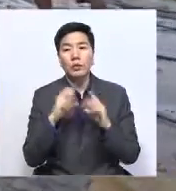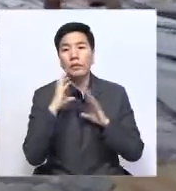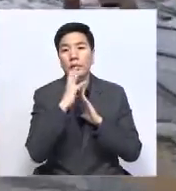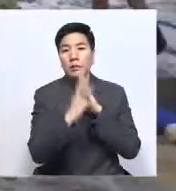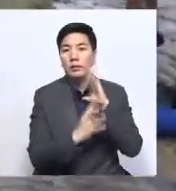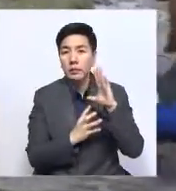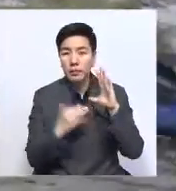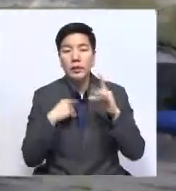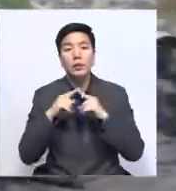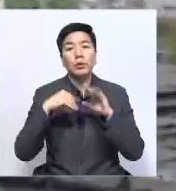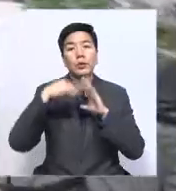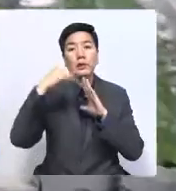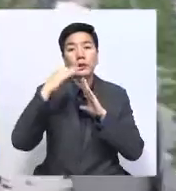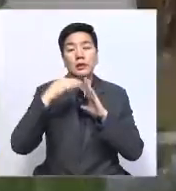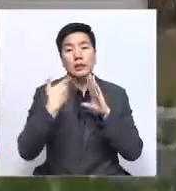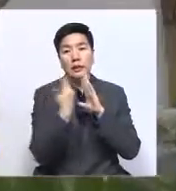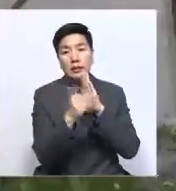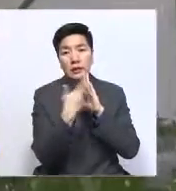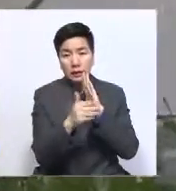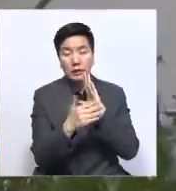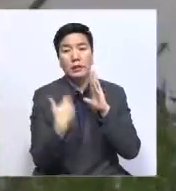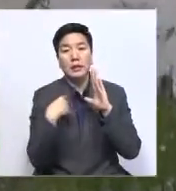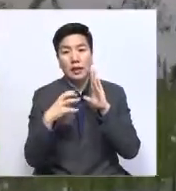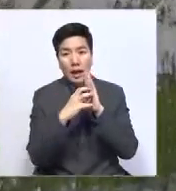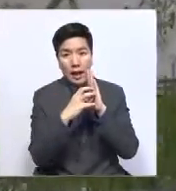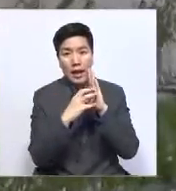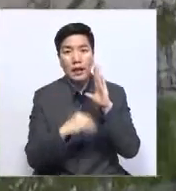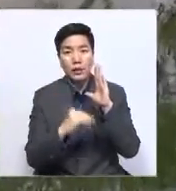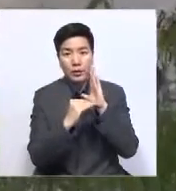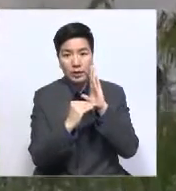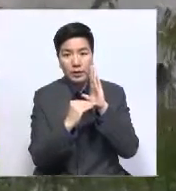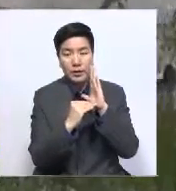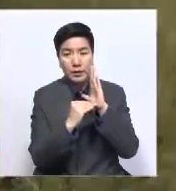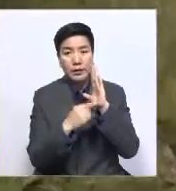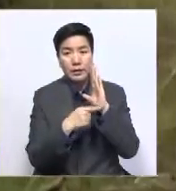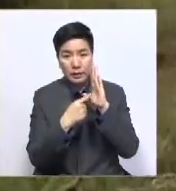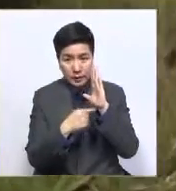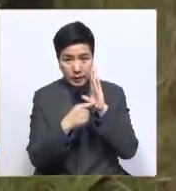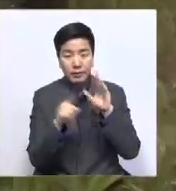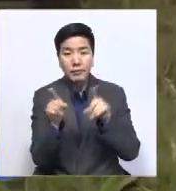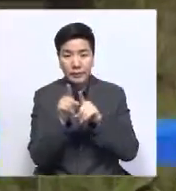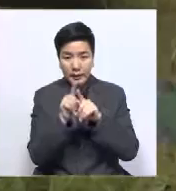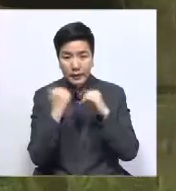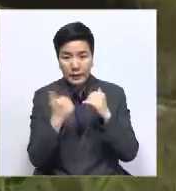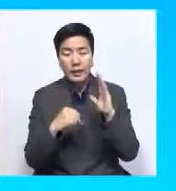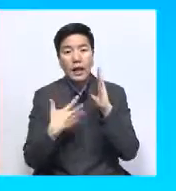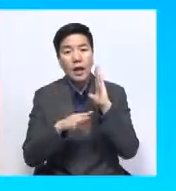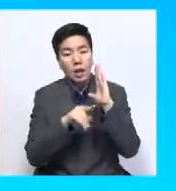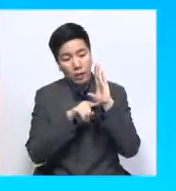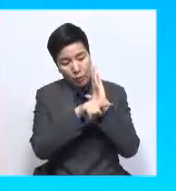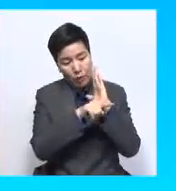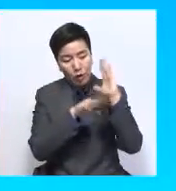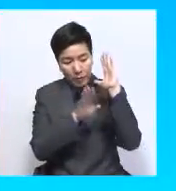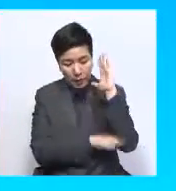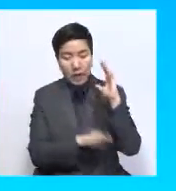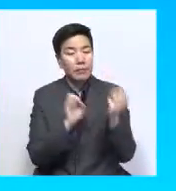ต่างๆก็ได้แก่ภาคเหนือภาคตะวันออกเฉียงเหนือภาคกลางรวมทั้งกรุงเทพมหานครและปริมณฑลภาคตะวันออกและภา